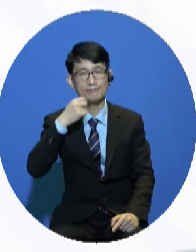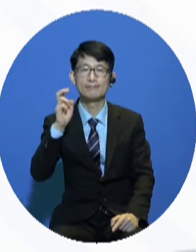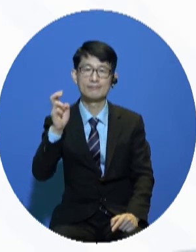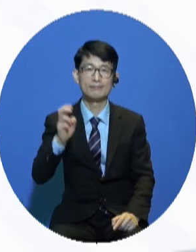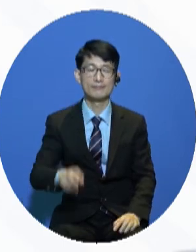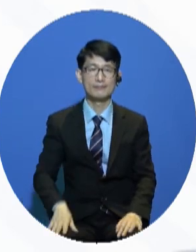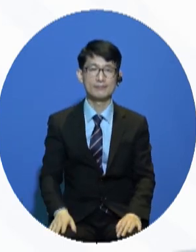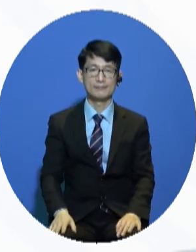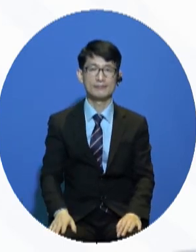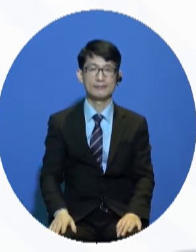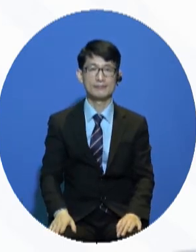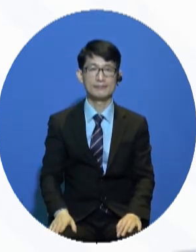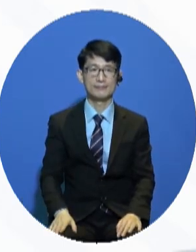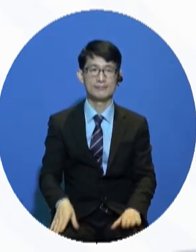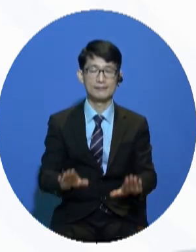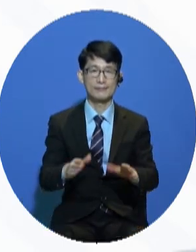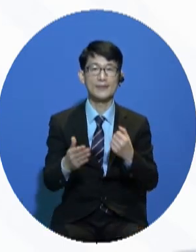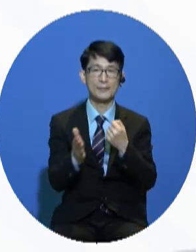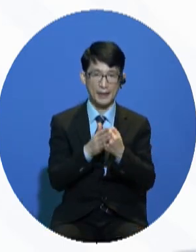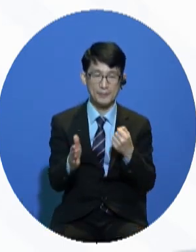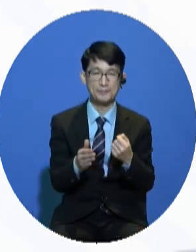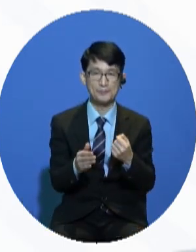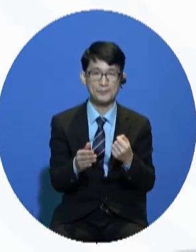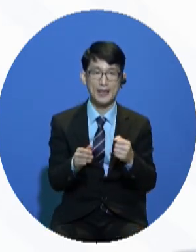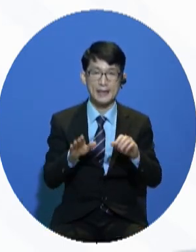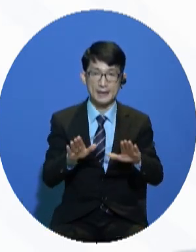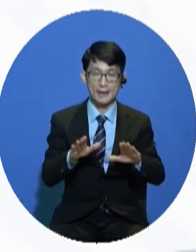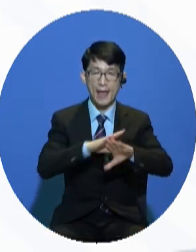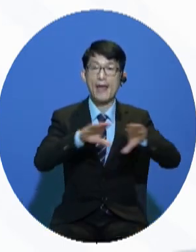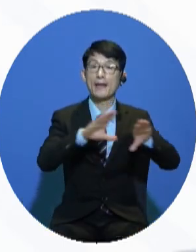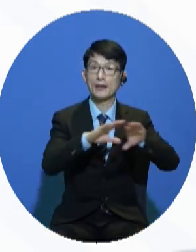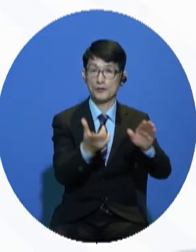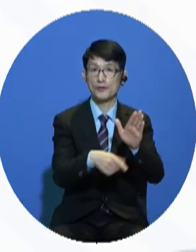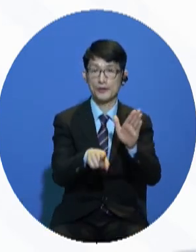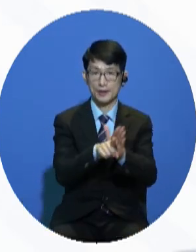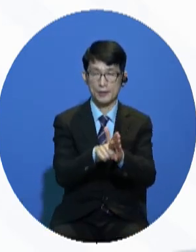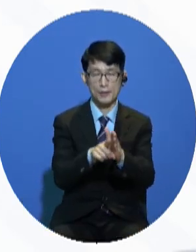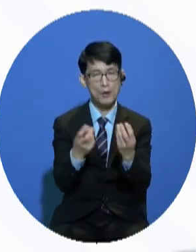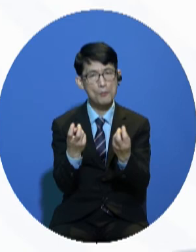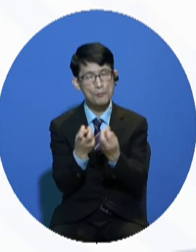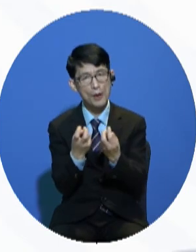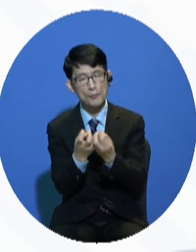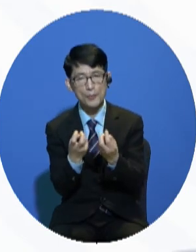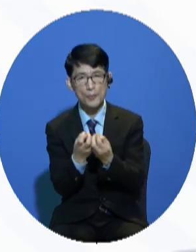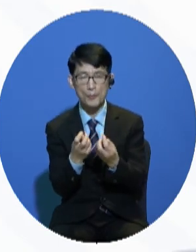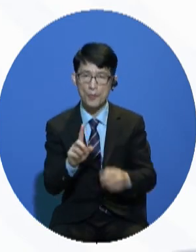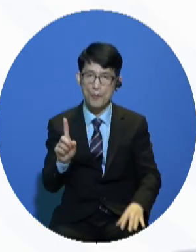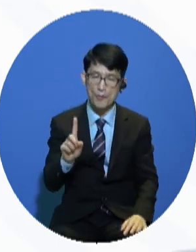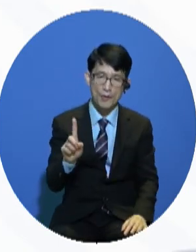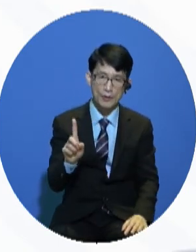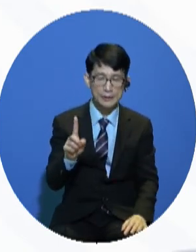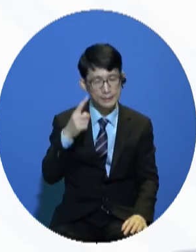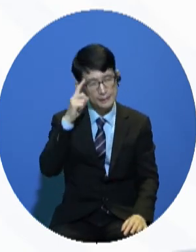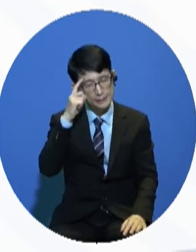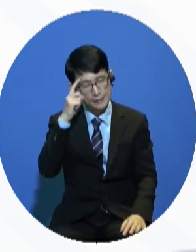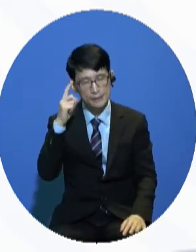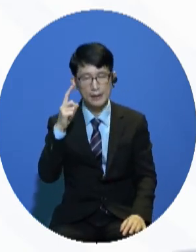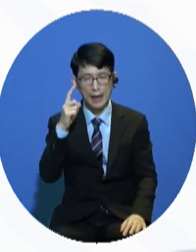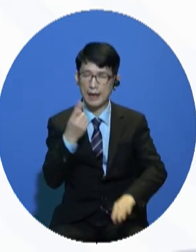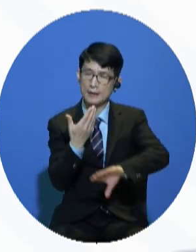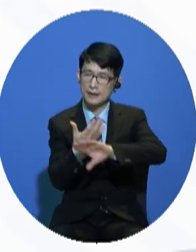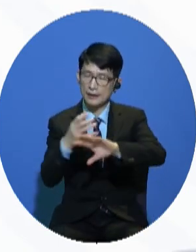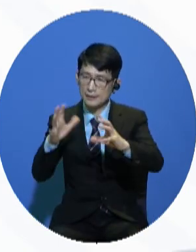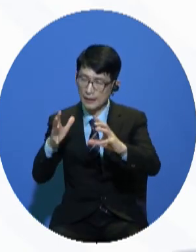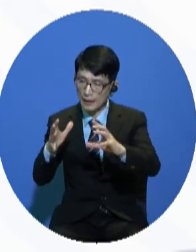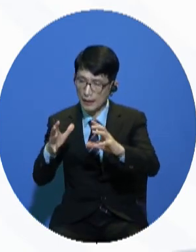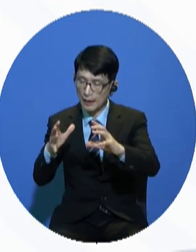있겠습니다. 그래서 이제 이런 것을 좀 더 극복하기 위한 좀 대안이 없겠느냐라는 이제 그런 고민을 하게 되었고, 그러면서 해외 사례를